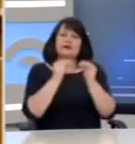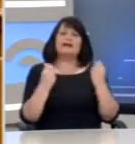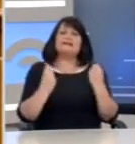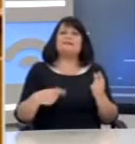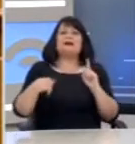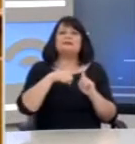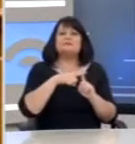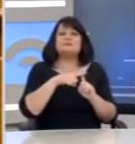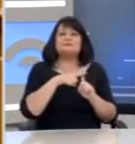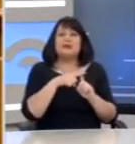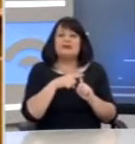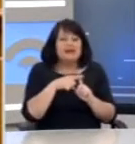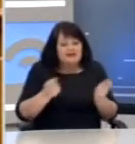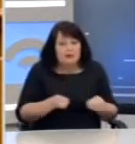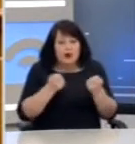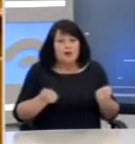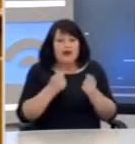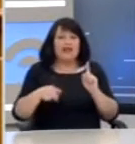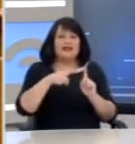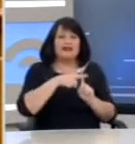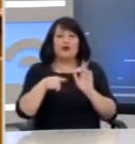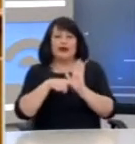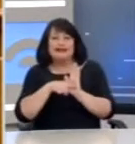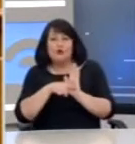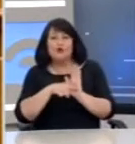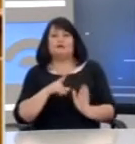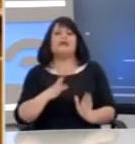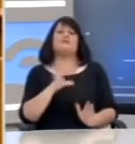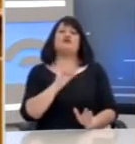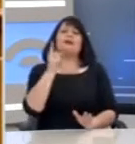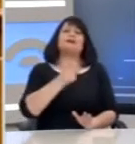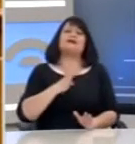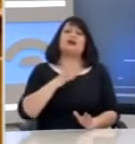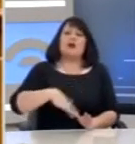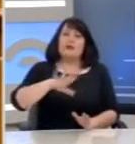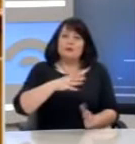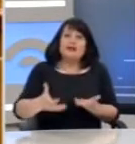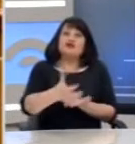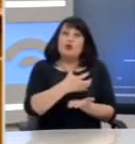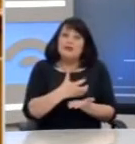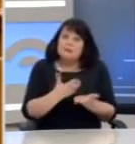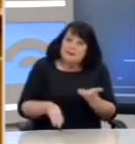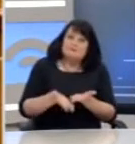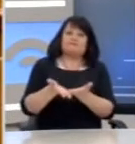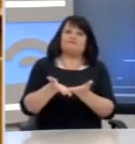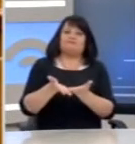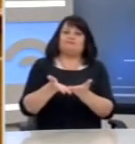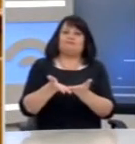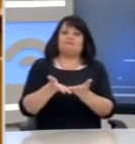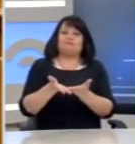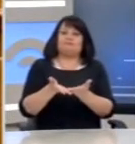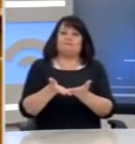του συνόλου των παρεμβάσεων, θετικών και αρνητικών, ενισχύει το εισόδημά τους. Για το πρώτο